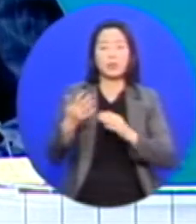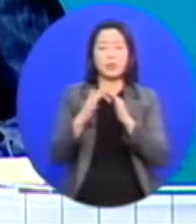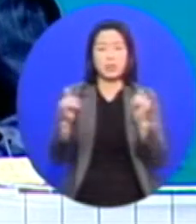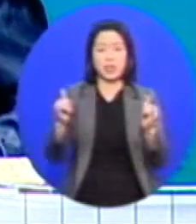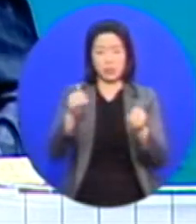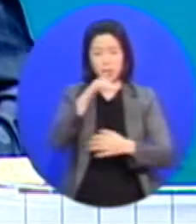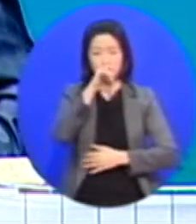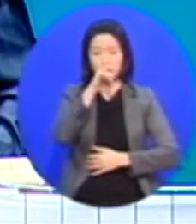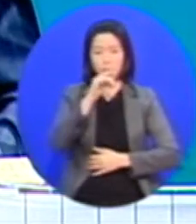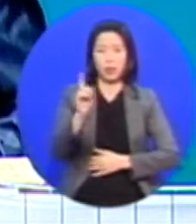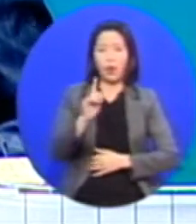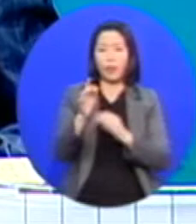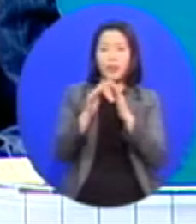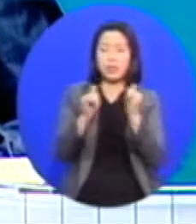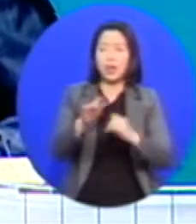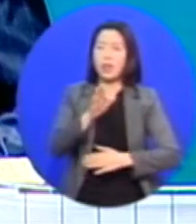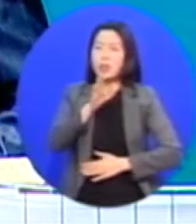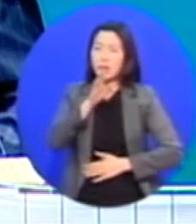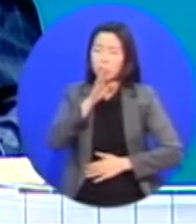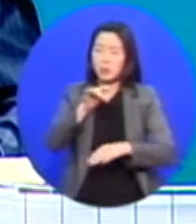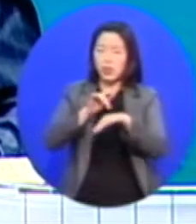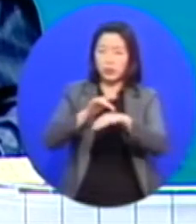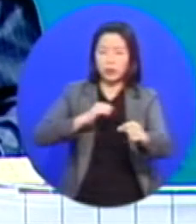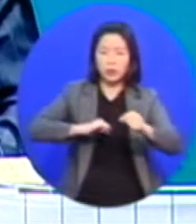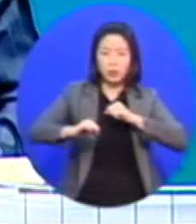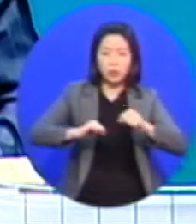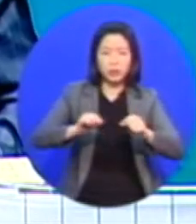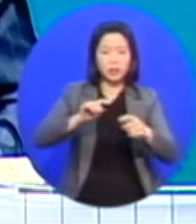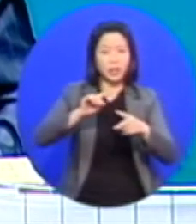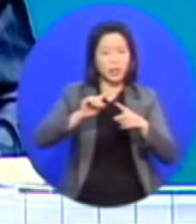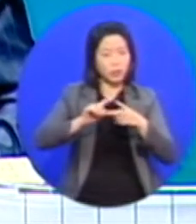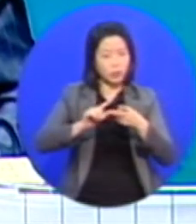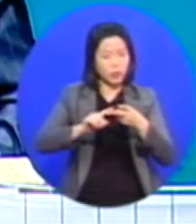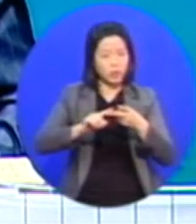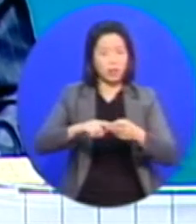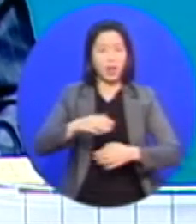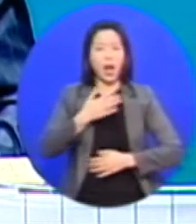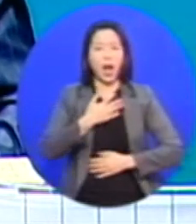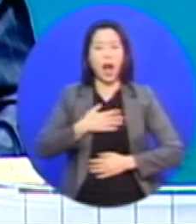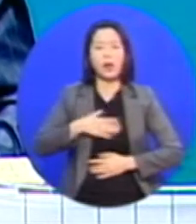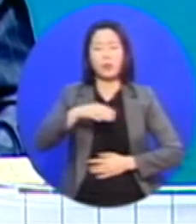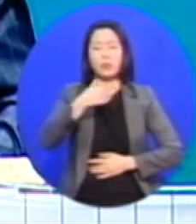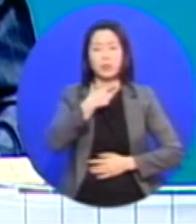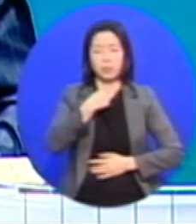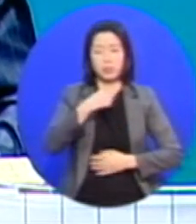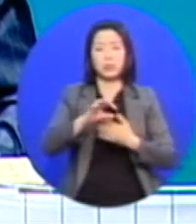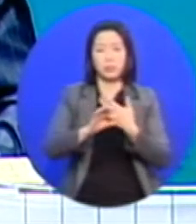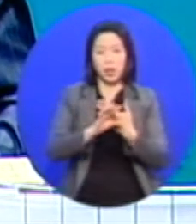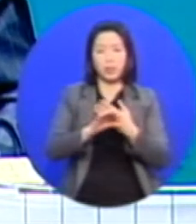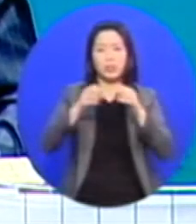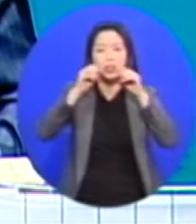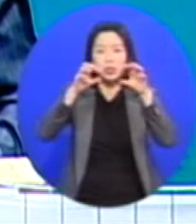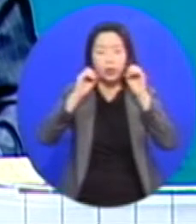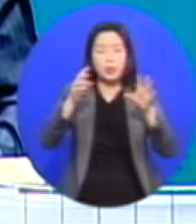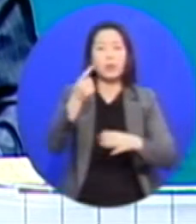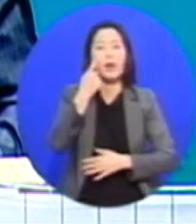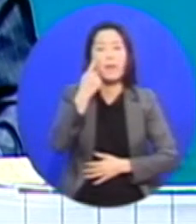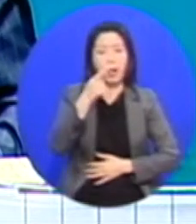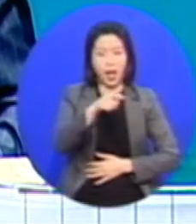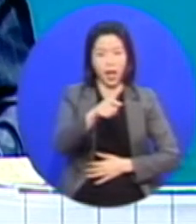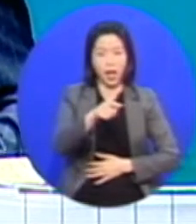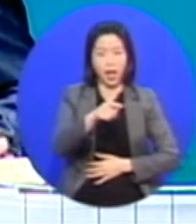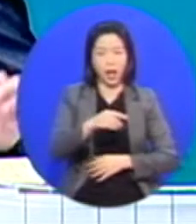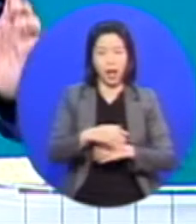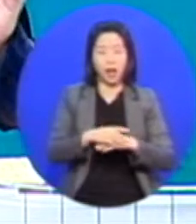어떤 분은 그렇게 말씀하셨어요 정말 귀신이 역사 하는지 알고 싶다면 전도를 해 보라고 그랬어요 그러면